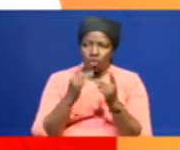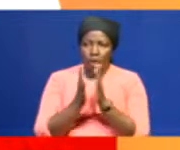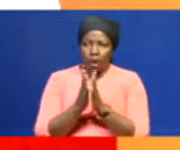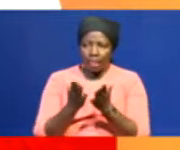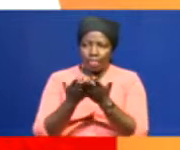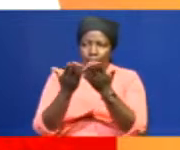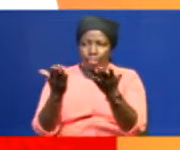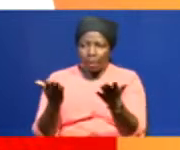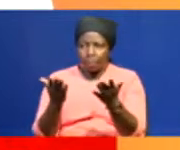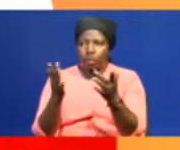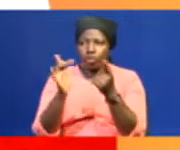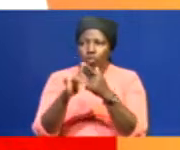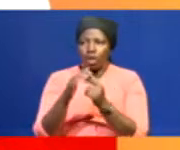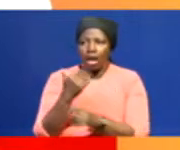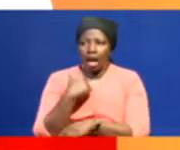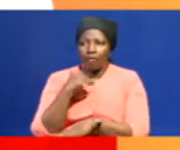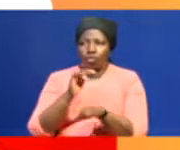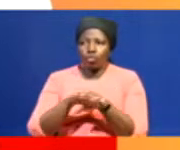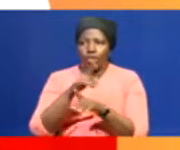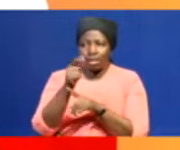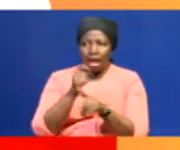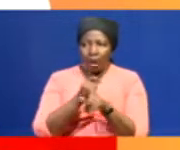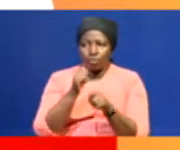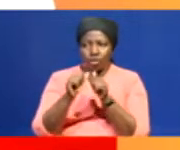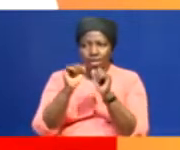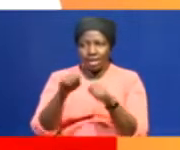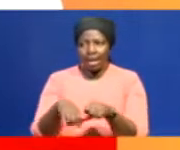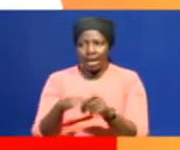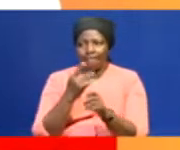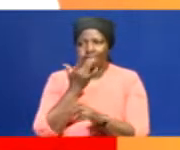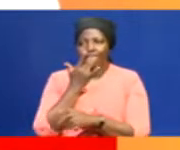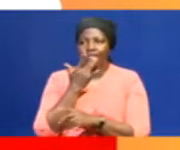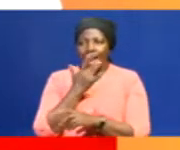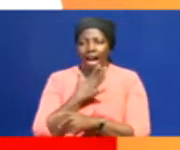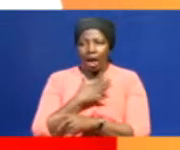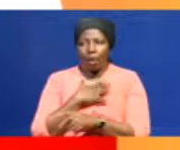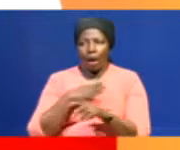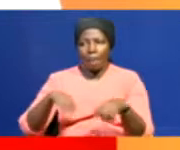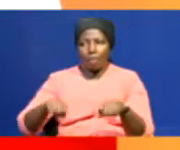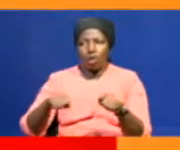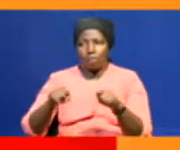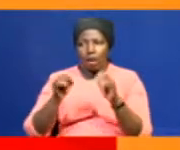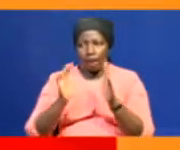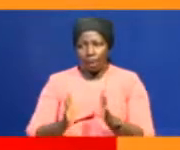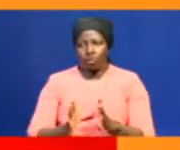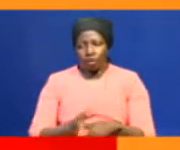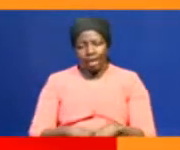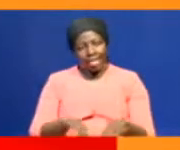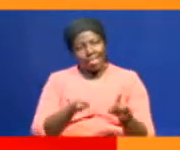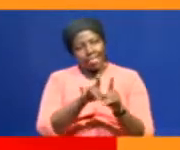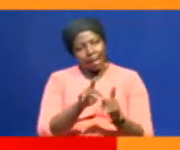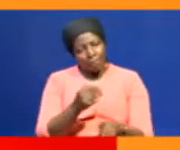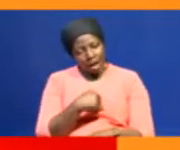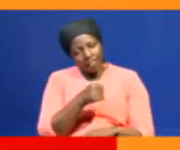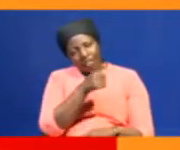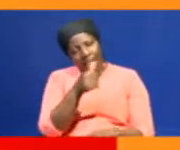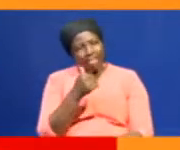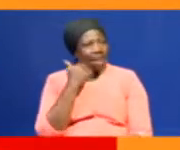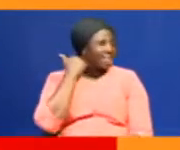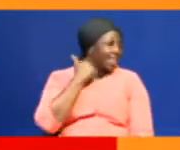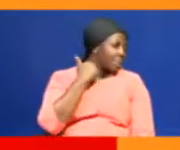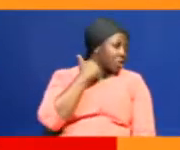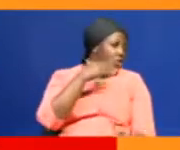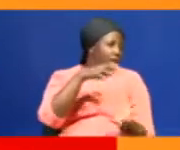Mm. Wakuwe na terms zile mzuri ambazo zinafeva mtu wetu wa pikipiki. Mm-hmm. Mm. Na mna pia kumekuwa na visa vya uhalifu tu